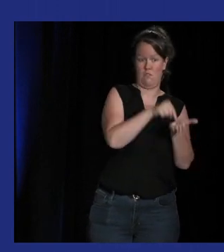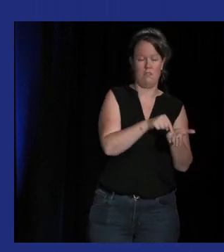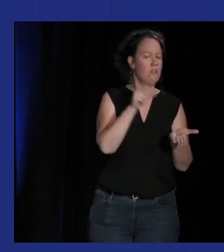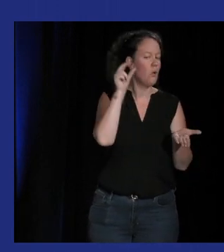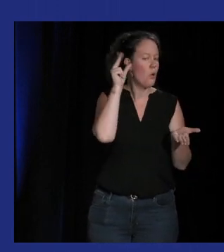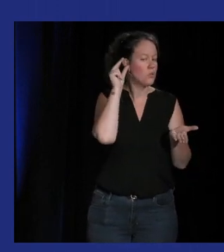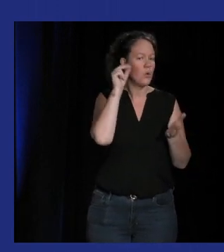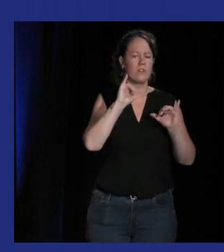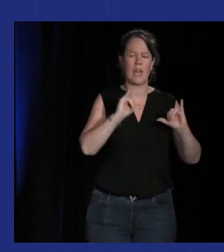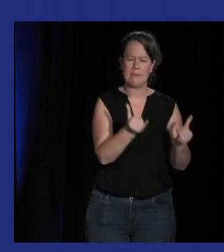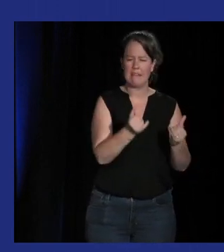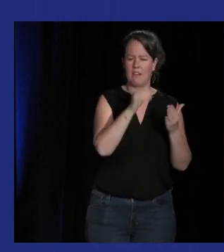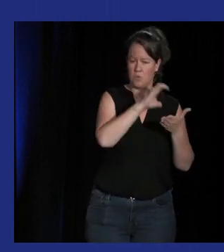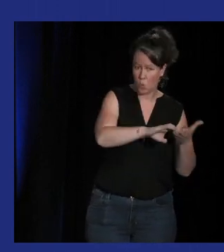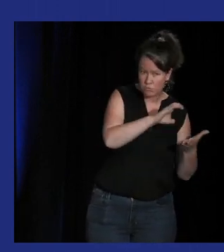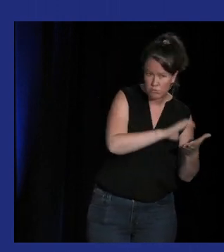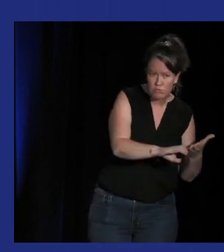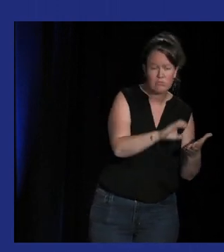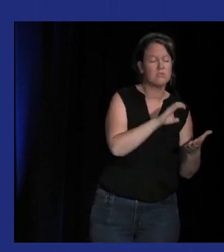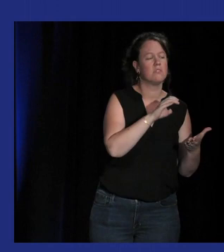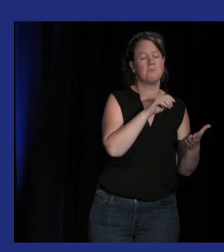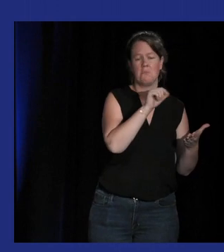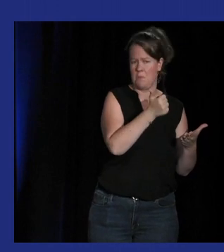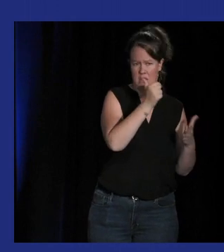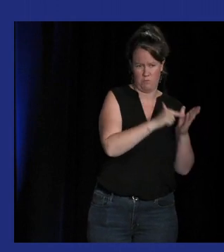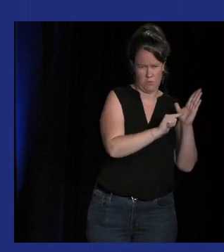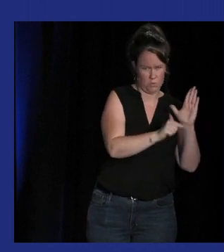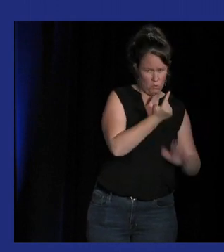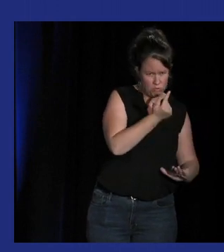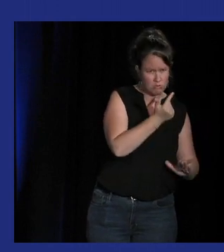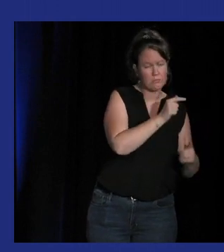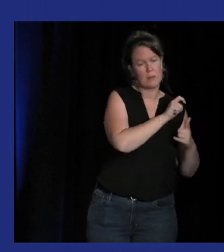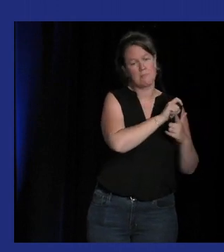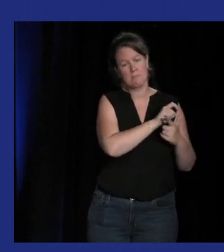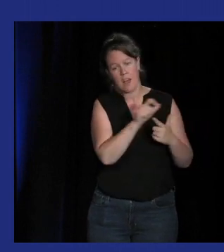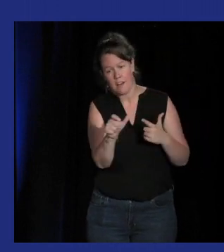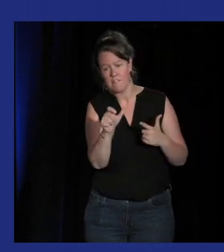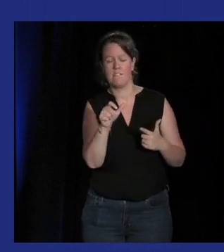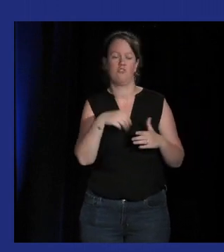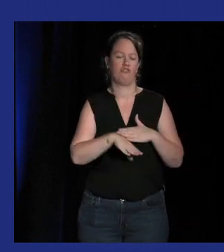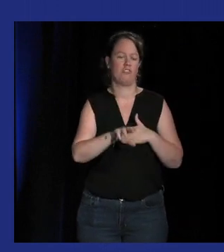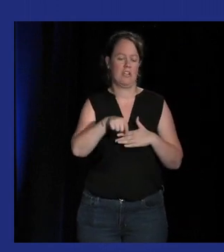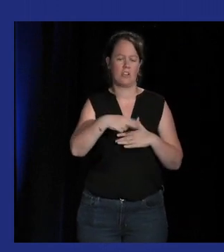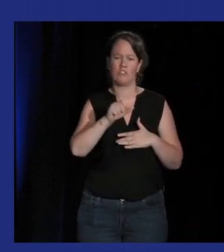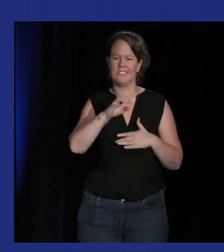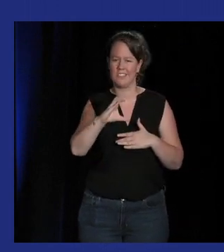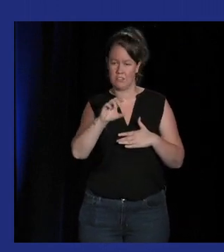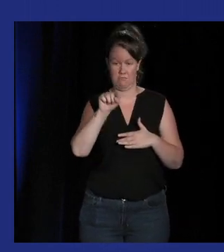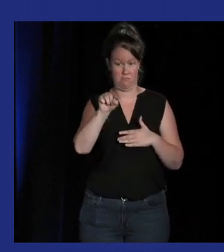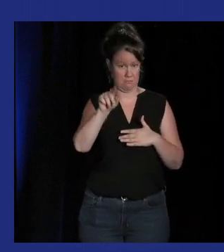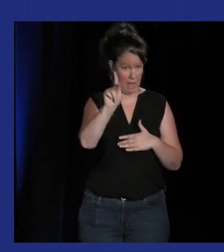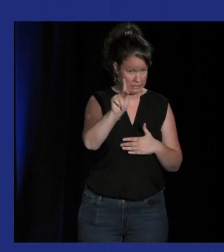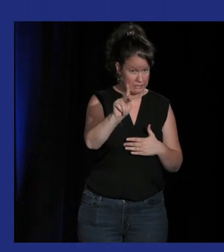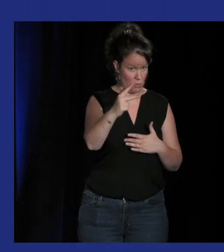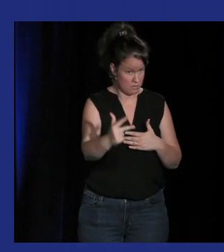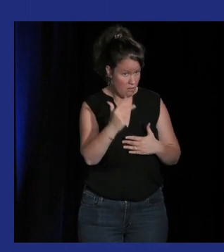2012 j'ai bossé sur des petits plugins audio puis j'ai réussi à rejoindre cantique Dream à Paris pendant 3 ans puis je suis parti